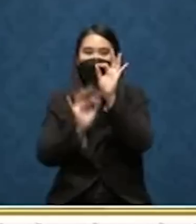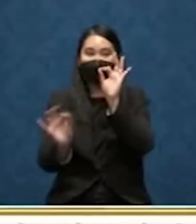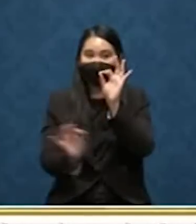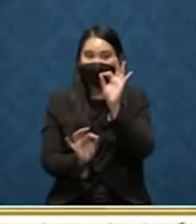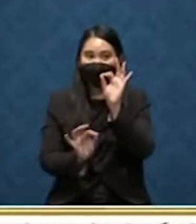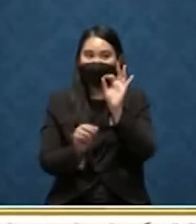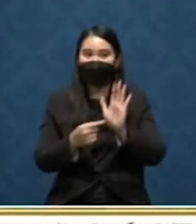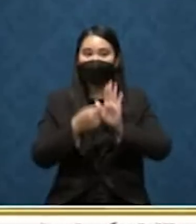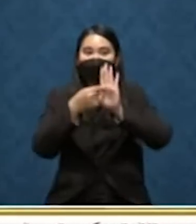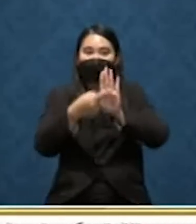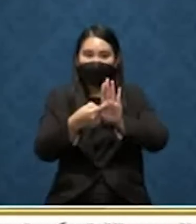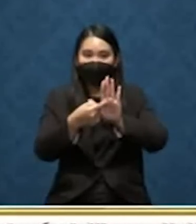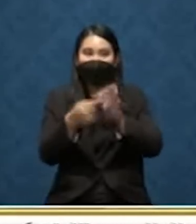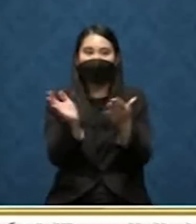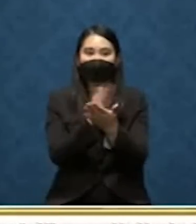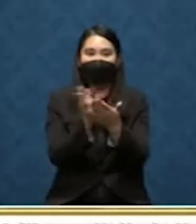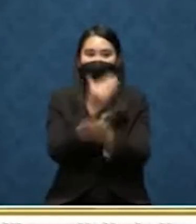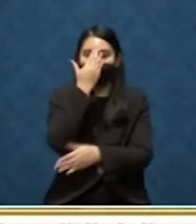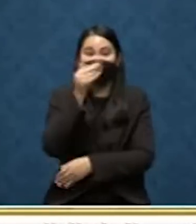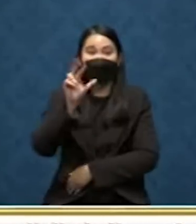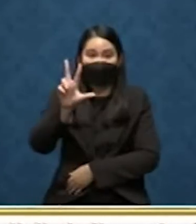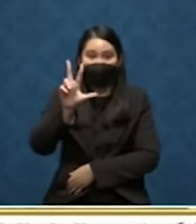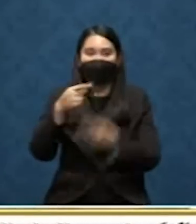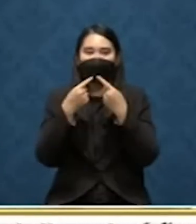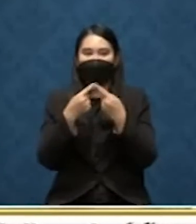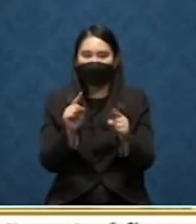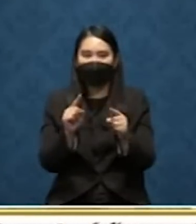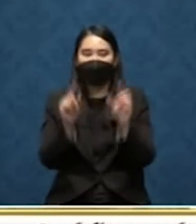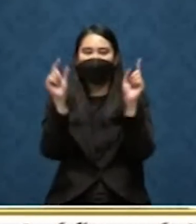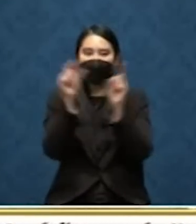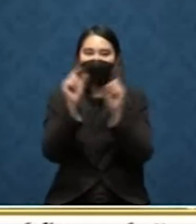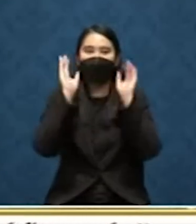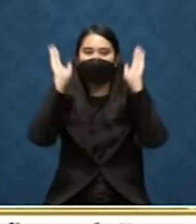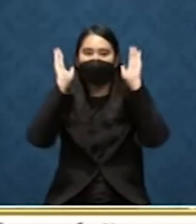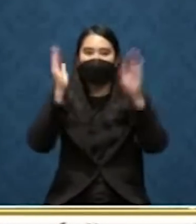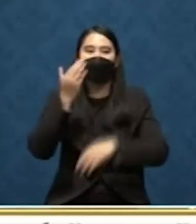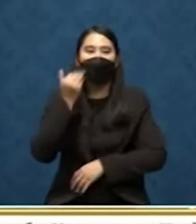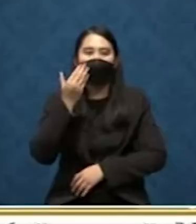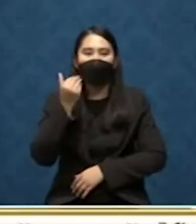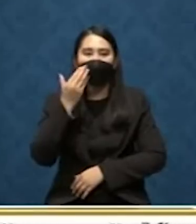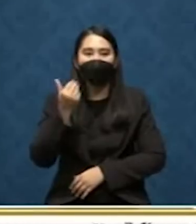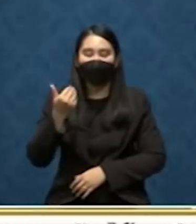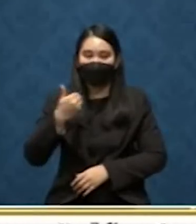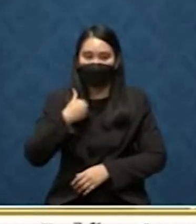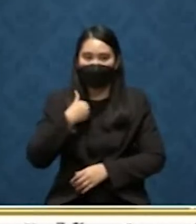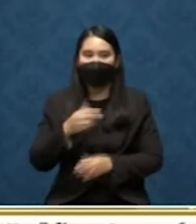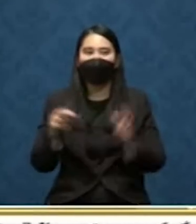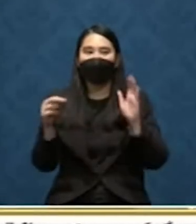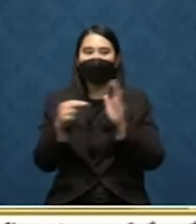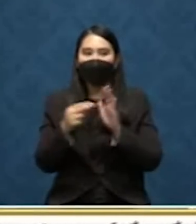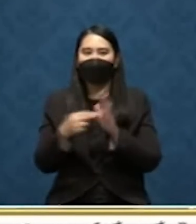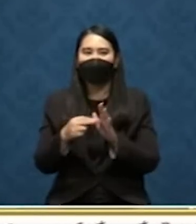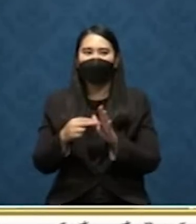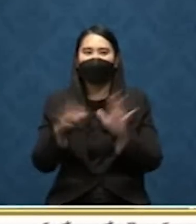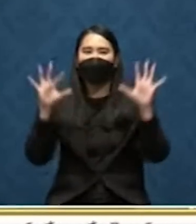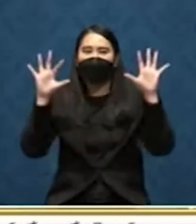นฉีมีแ่สามหน้าแต่อัดแน่นไปด้วยคำโฆษณาชวนเชื่ออวดอ้างตัวเองเหมื